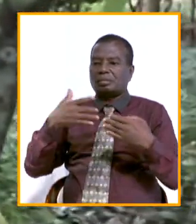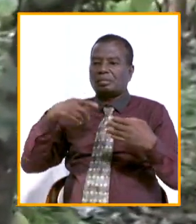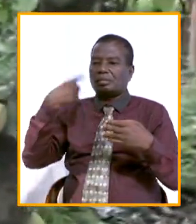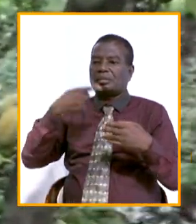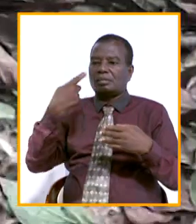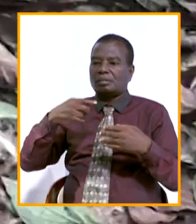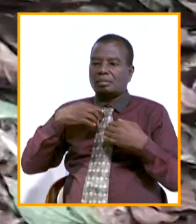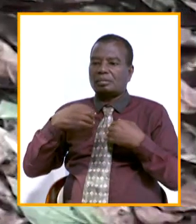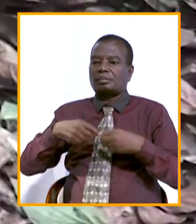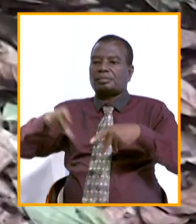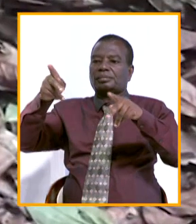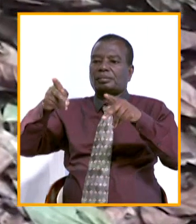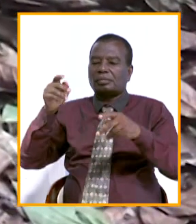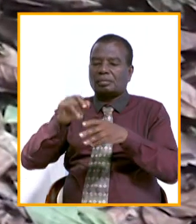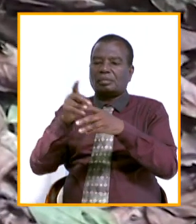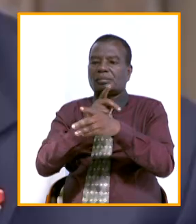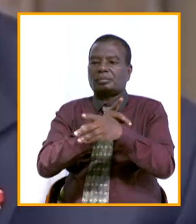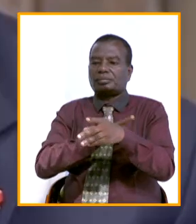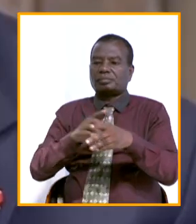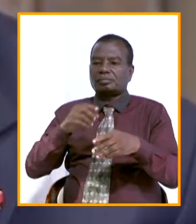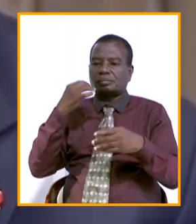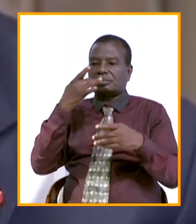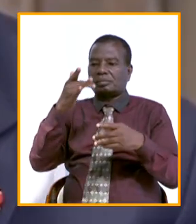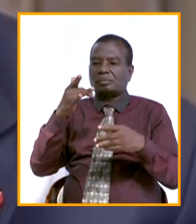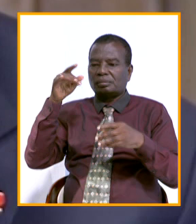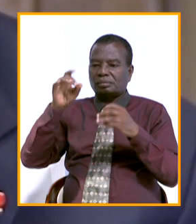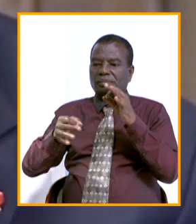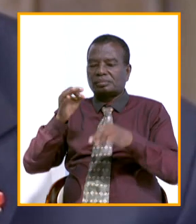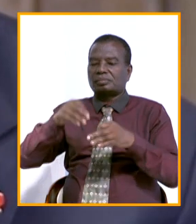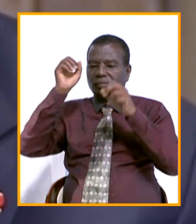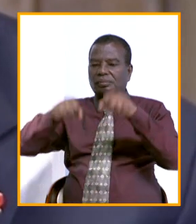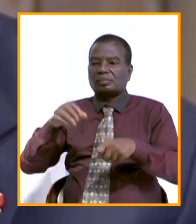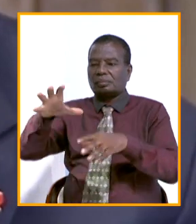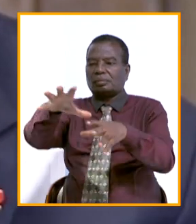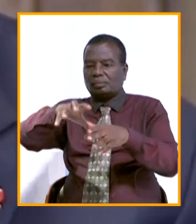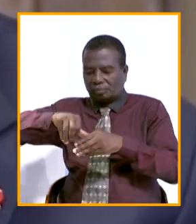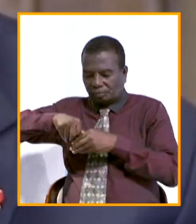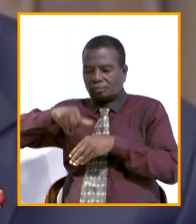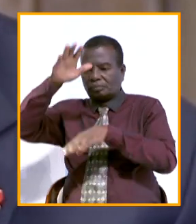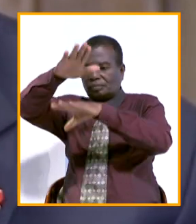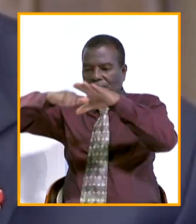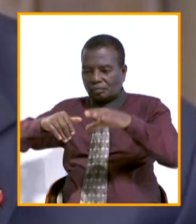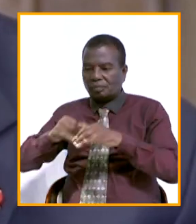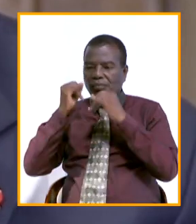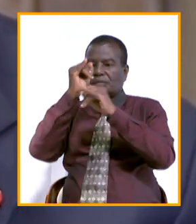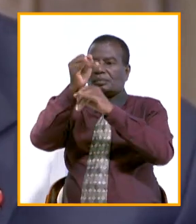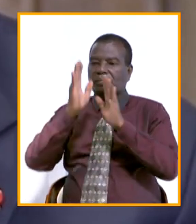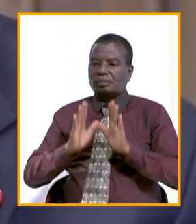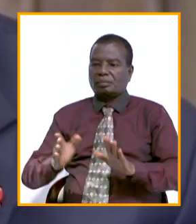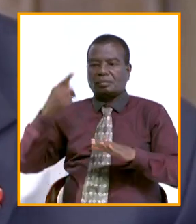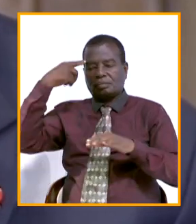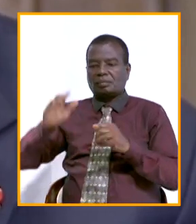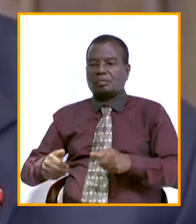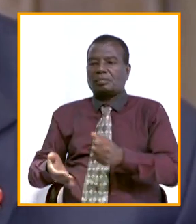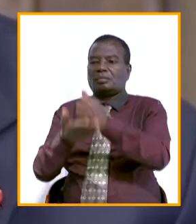qui, je dirais, permet de se développer. On estime que si on est capable d'attirer des investisseurs localement pour pouvoir nous